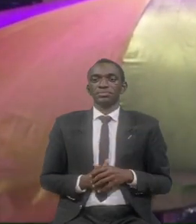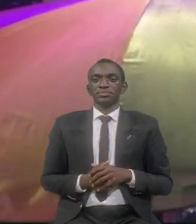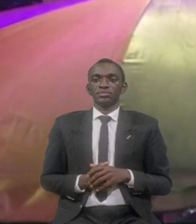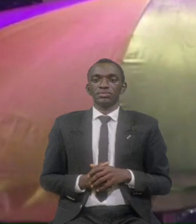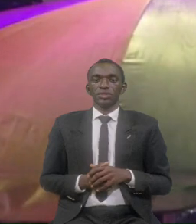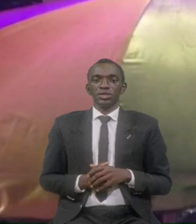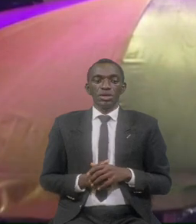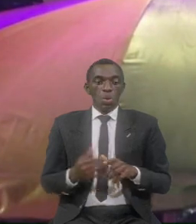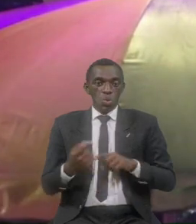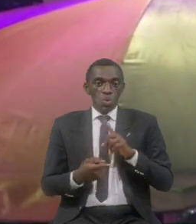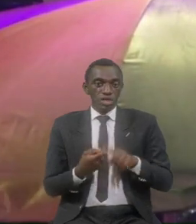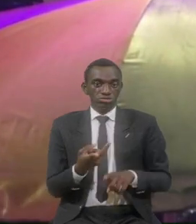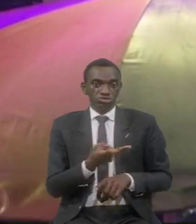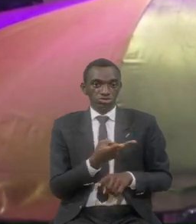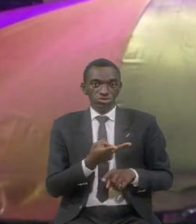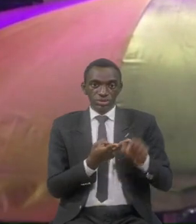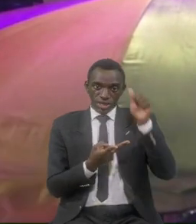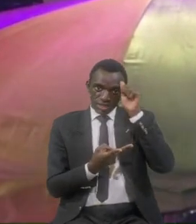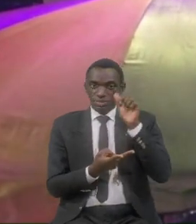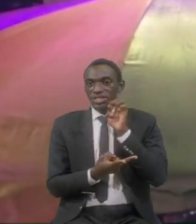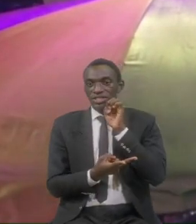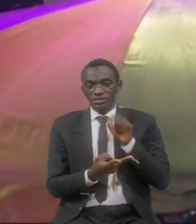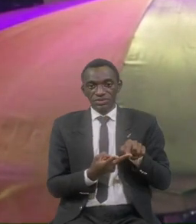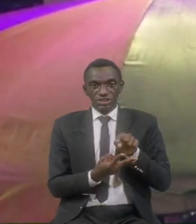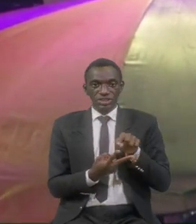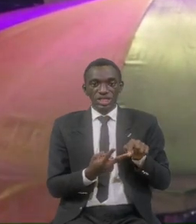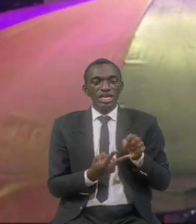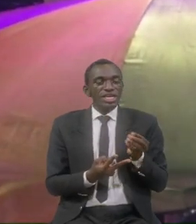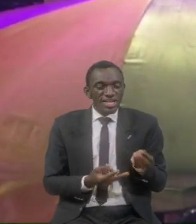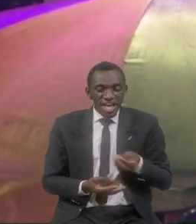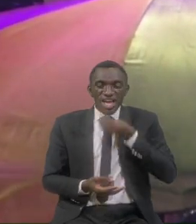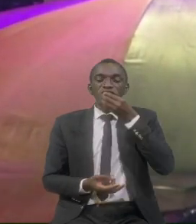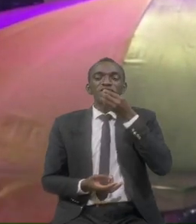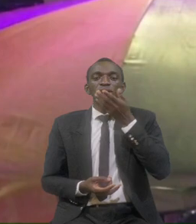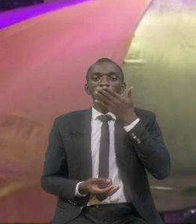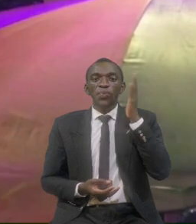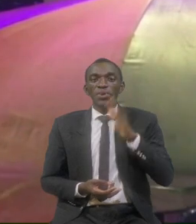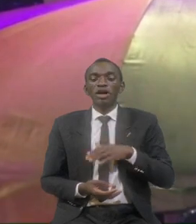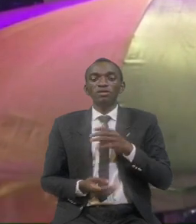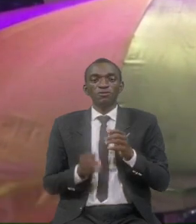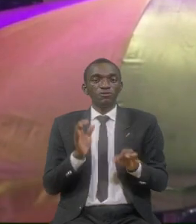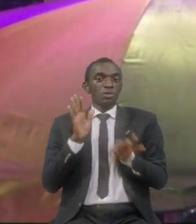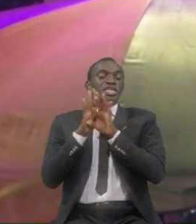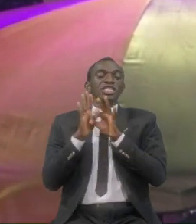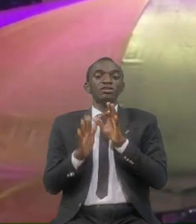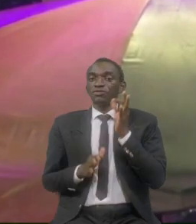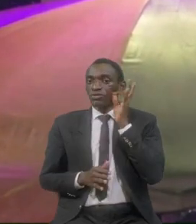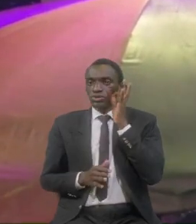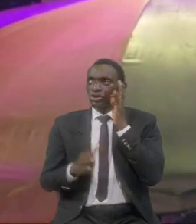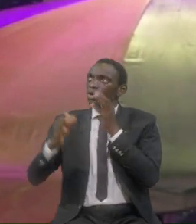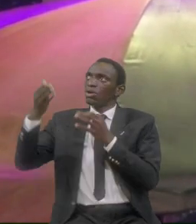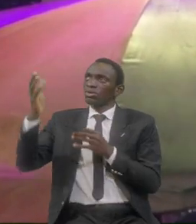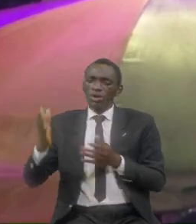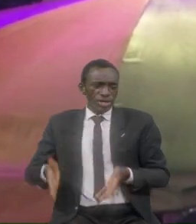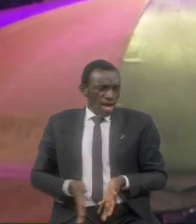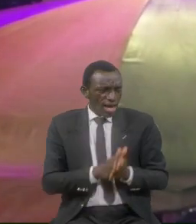the forbidden fruit. Sa diyang ilang gikaon ang gibawal nga prutas. And God said, Adam. Ingon ni sa Dios,